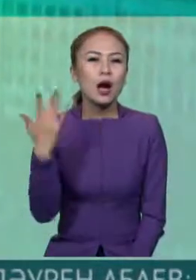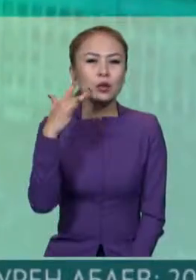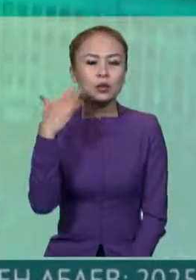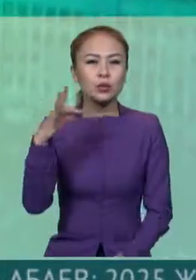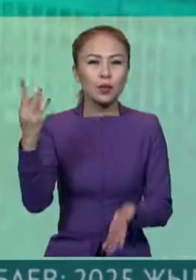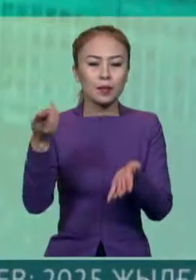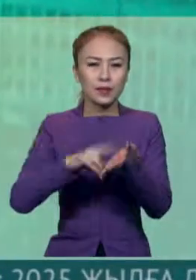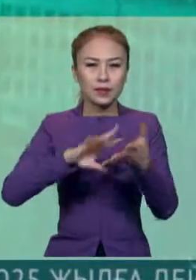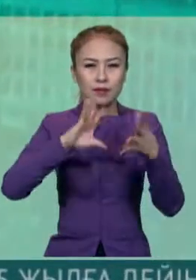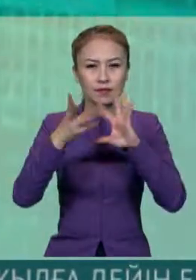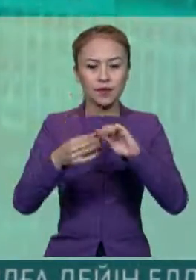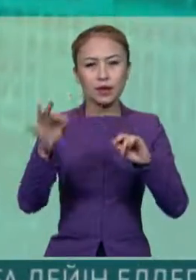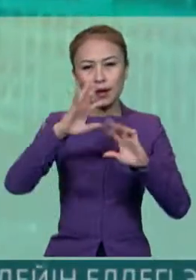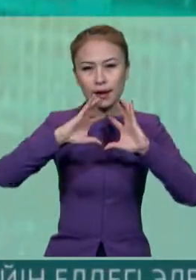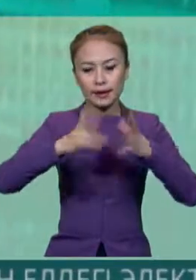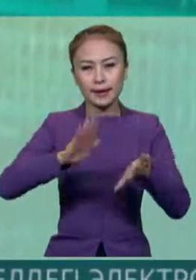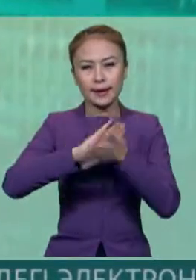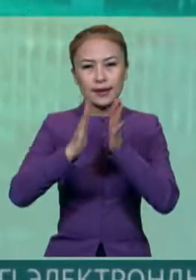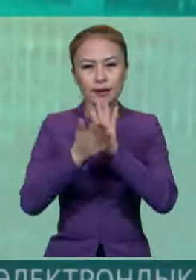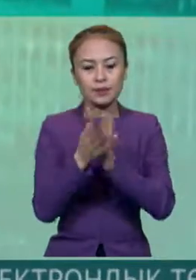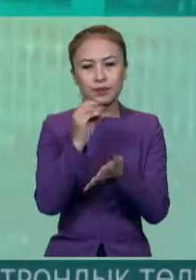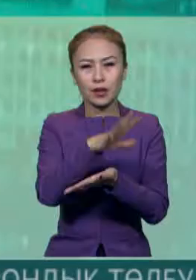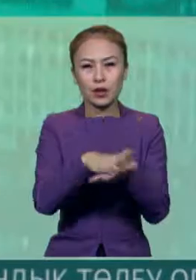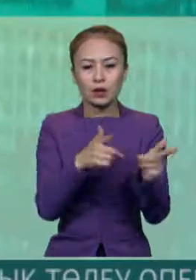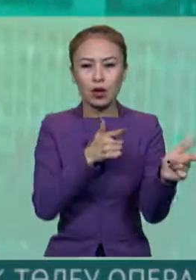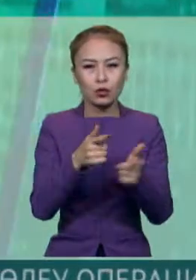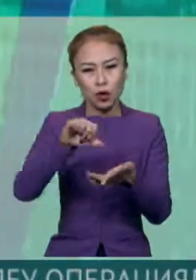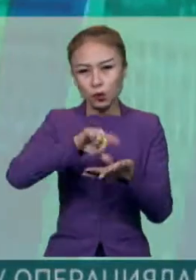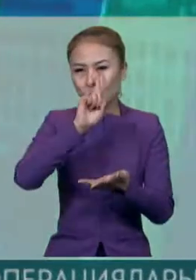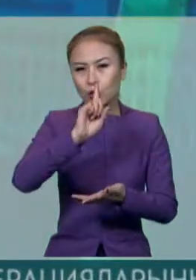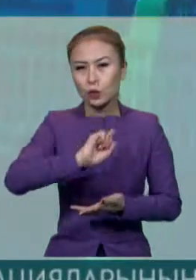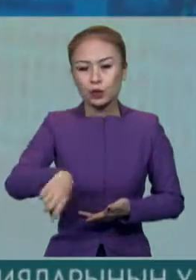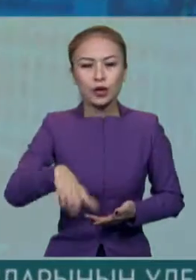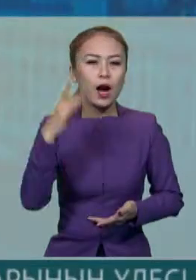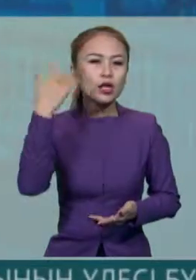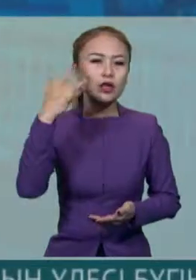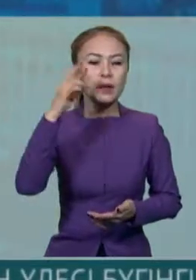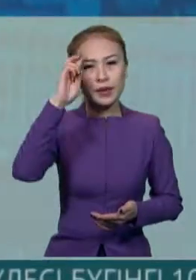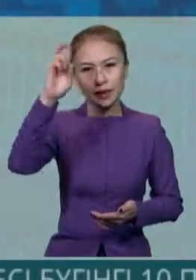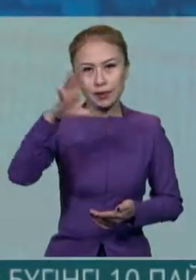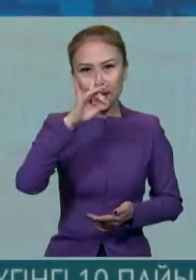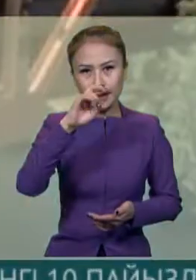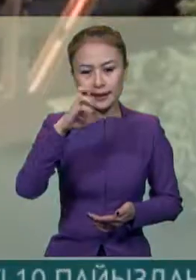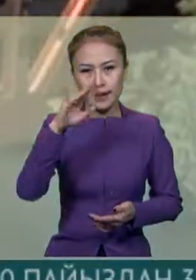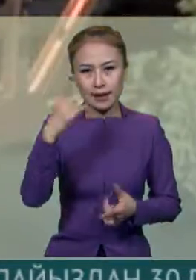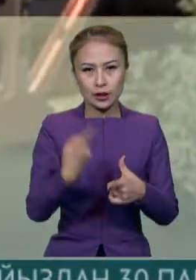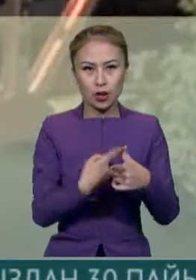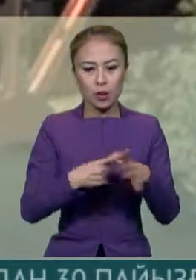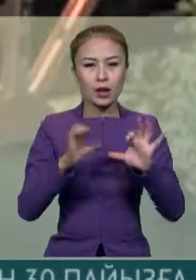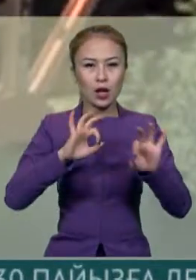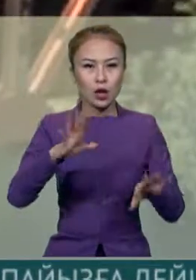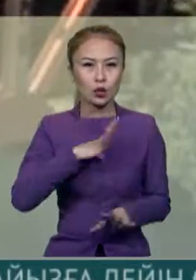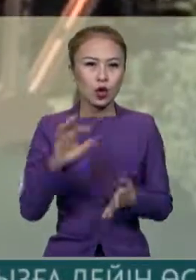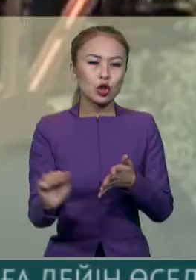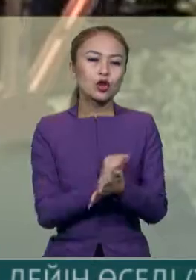АҚШ көші-қон мәселесі жөніндегі халықаралық келісімді әзірлеуге қатыспайды. Бұл туралы АҚШ мемлекеттік хатшысы Рекс Тиллерсон мәлімдеді.